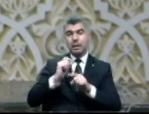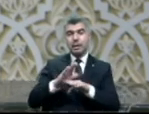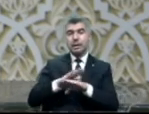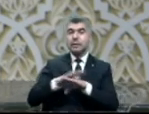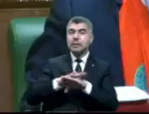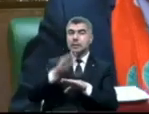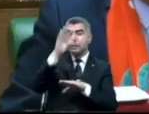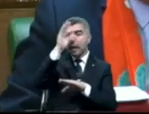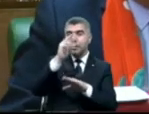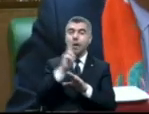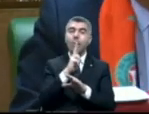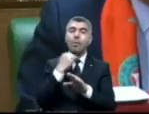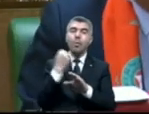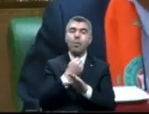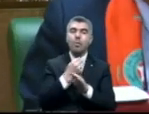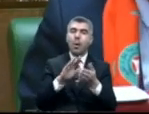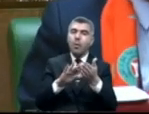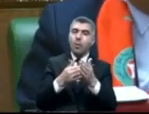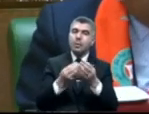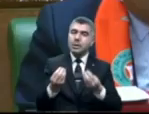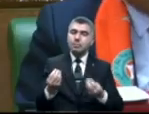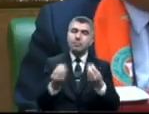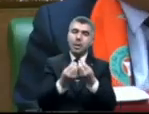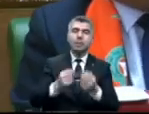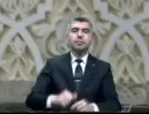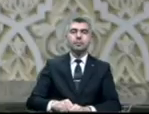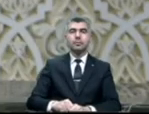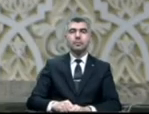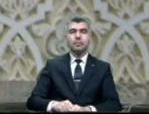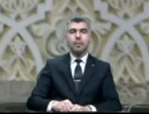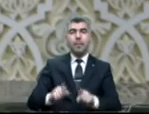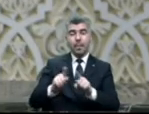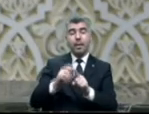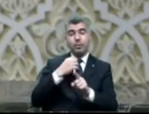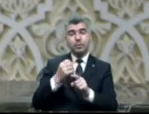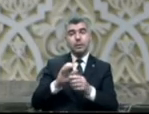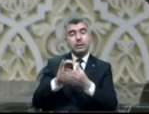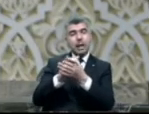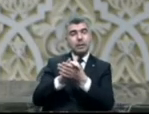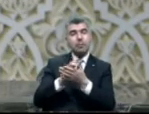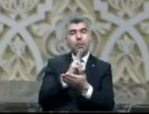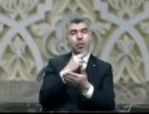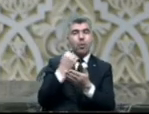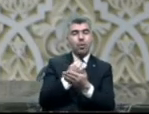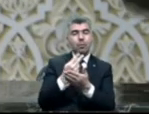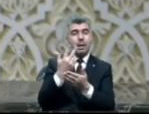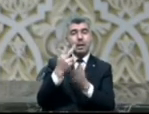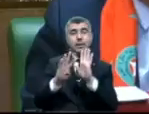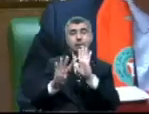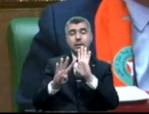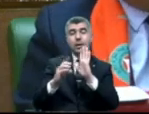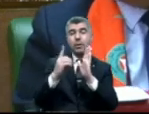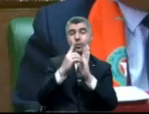السياسة الحكومية كل داخل القطاع المكلف به، ولكن في إطار شي حاجة سميتها التضامن الحكومي، هذا الفصل 93 من دستور